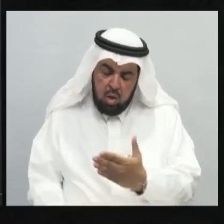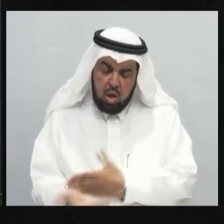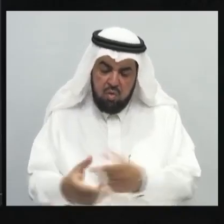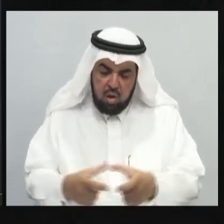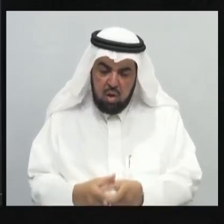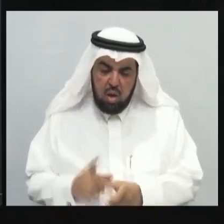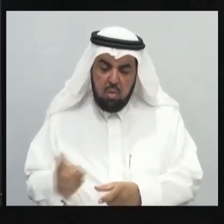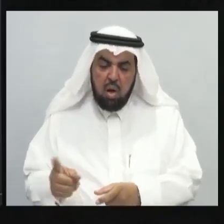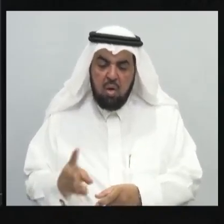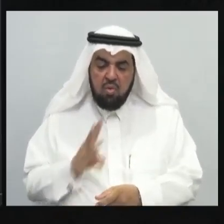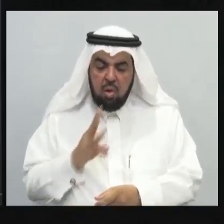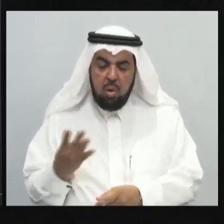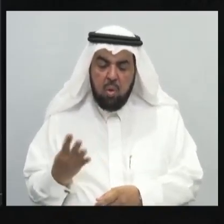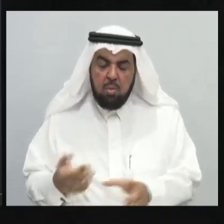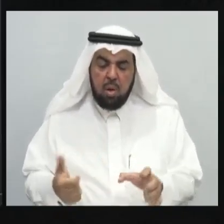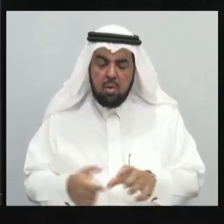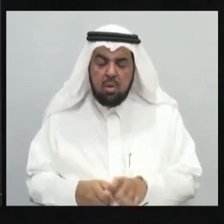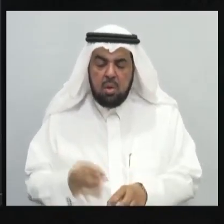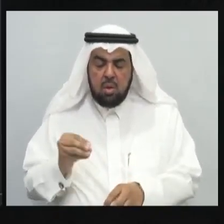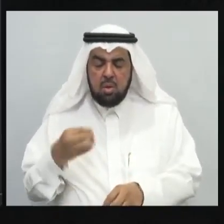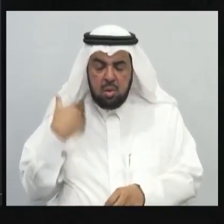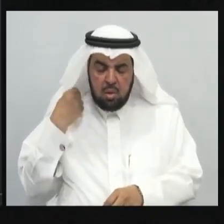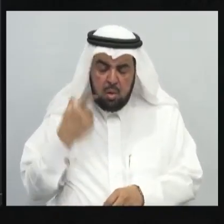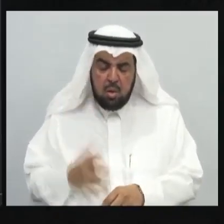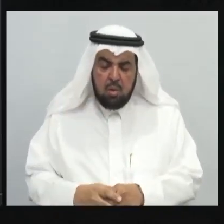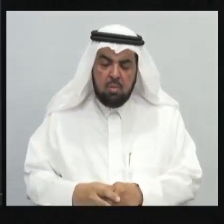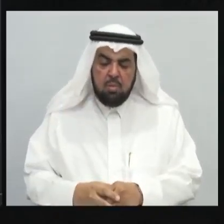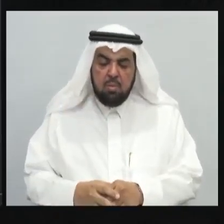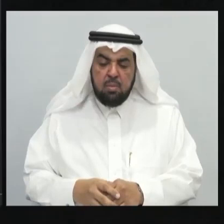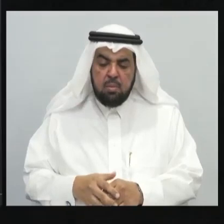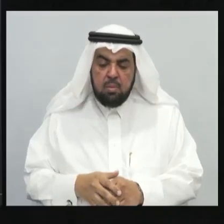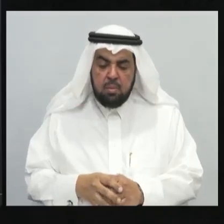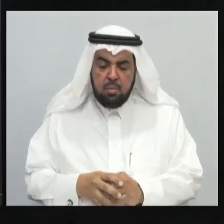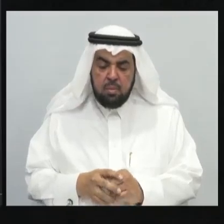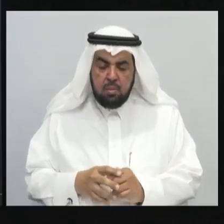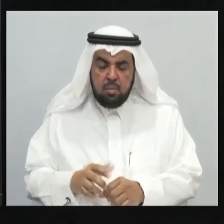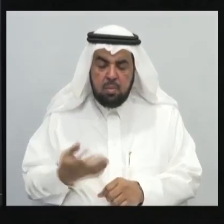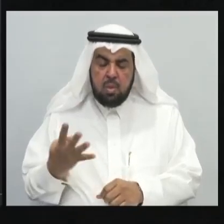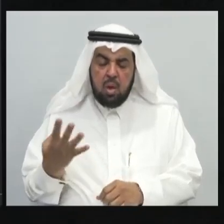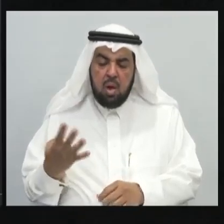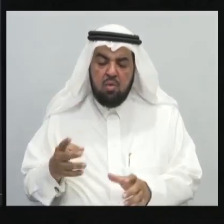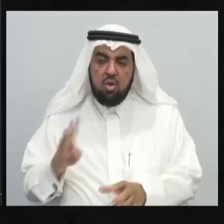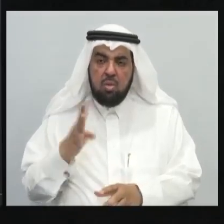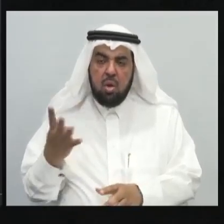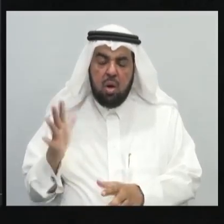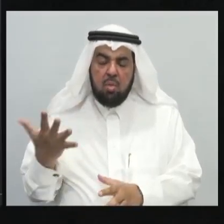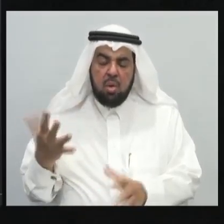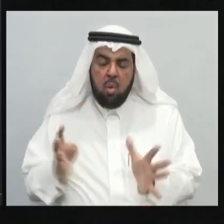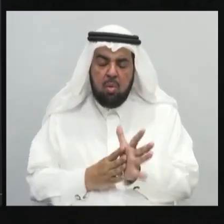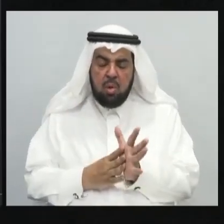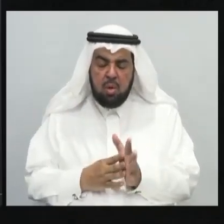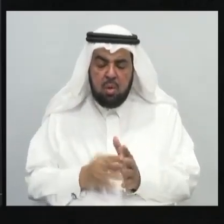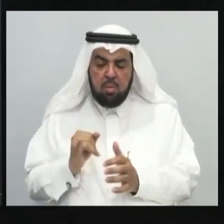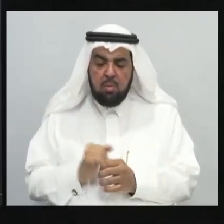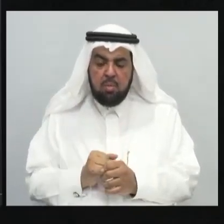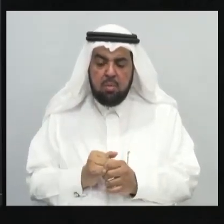عام 1364 هجريا 1945 ميلاديا وهذا التاريخ تاريخ